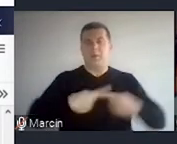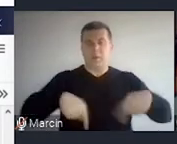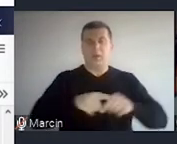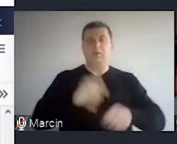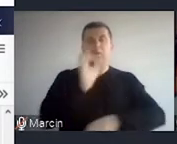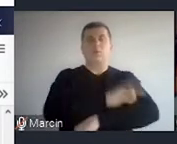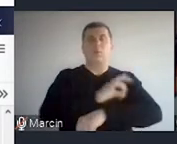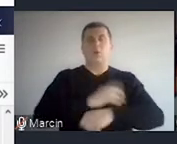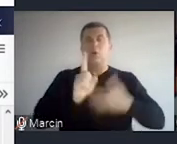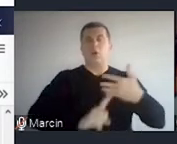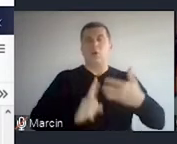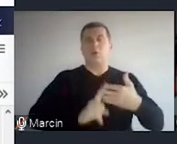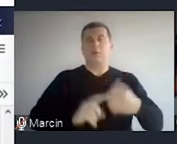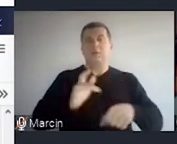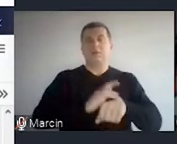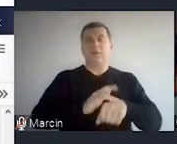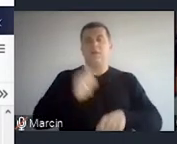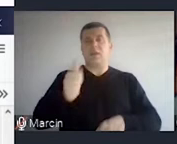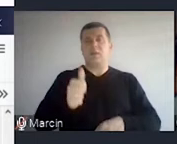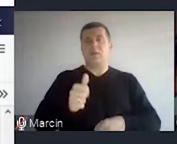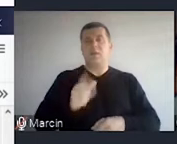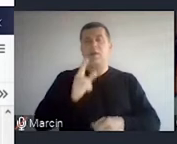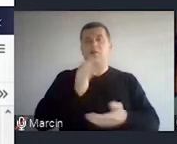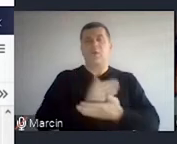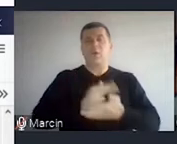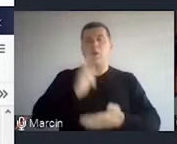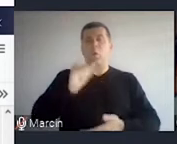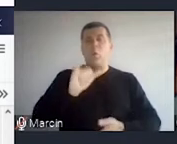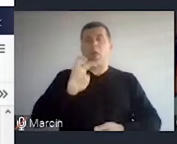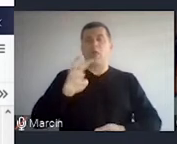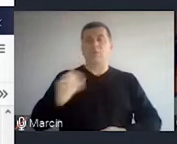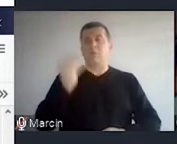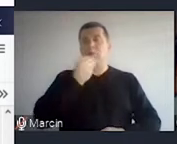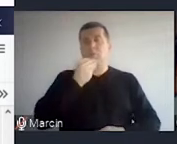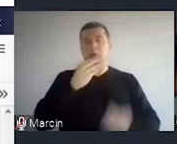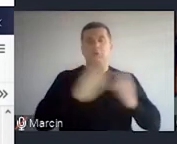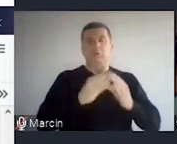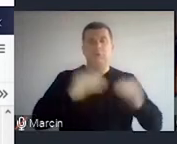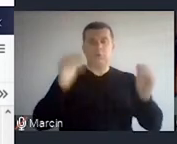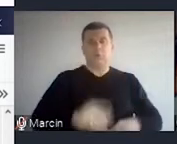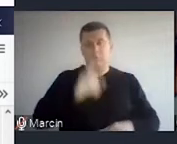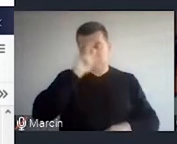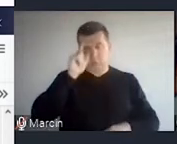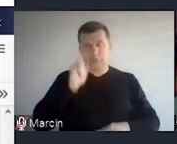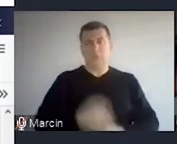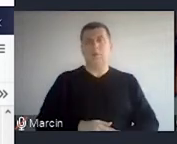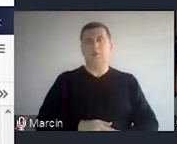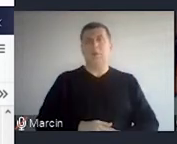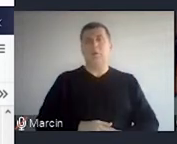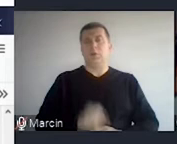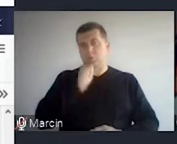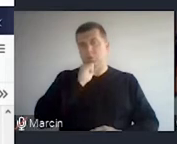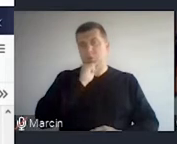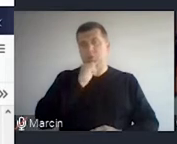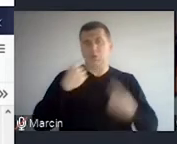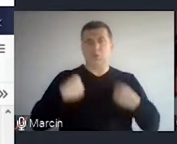projekt rozliczany stawkami jednostkowymi w województwie kujawsko-pomorskim na 10 tysięcy uczestników, a więc na sporą